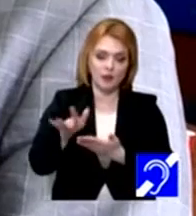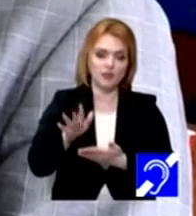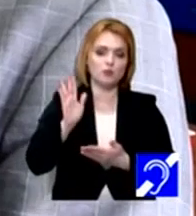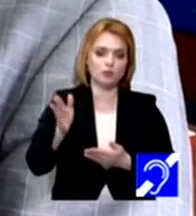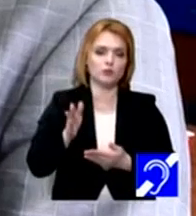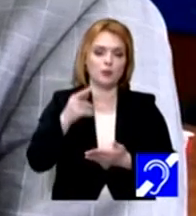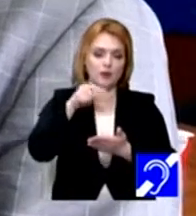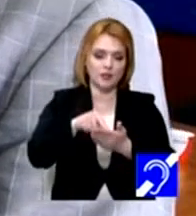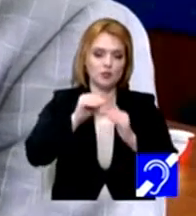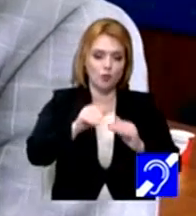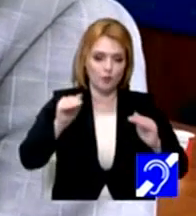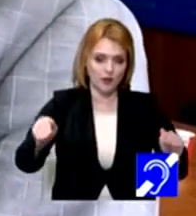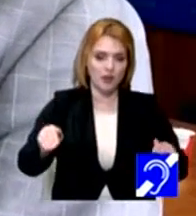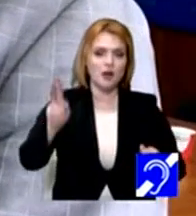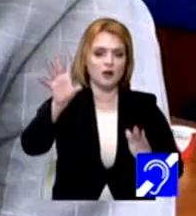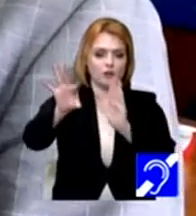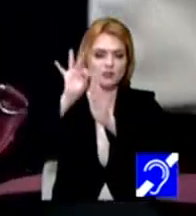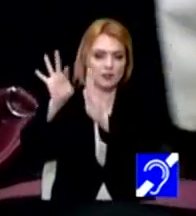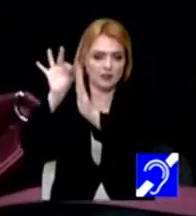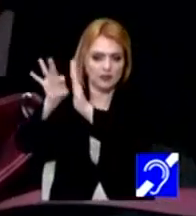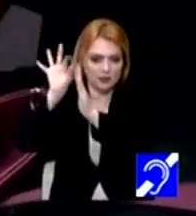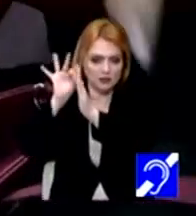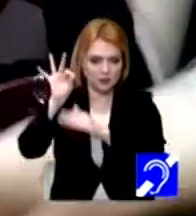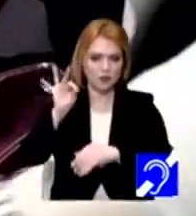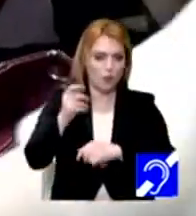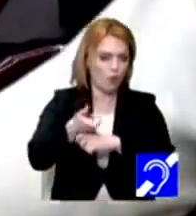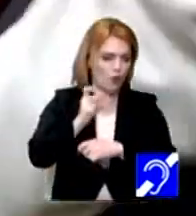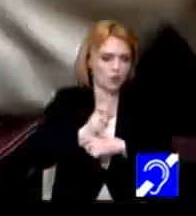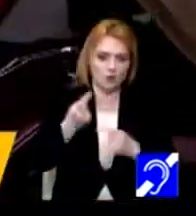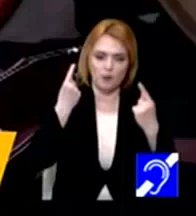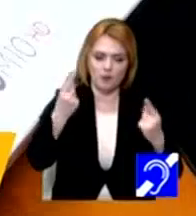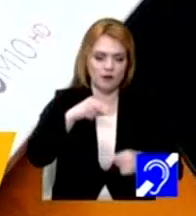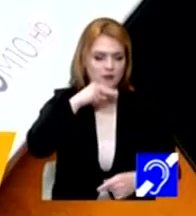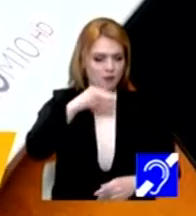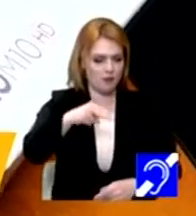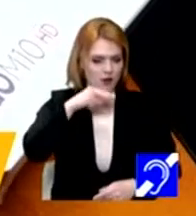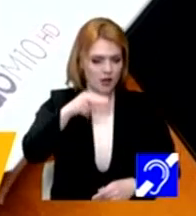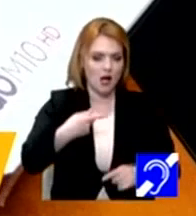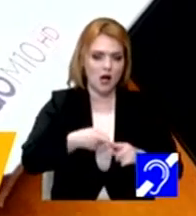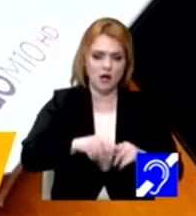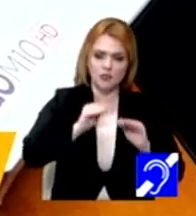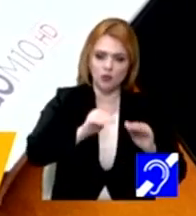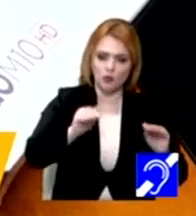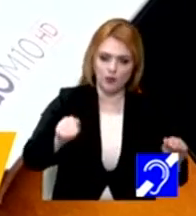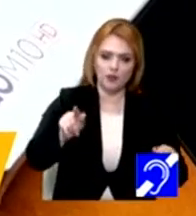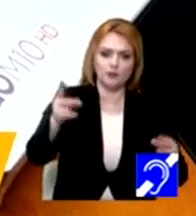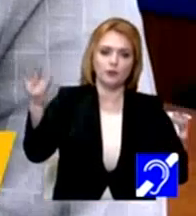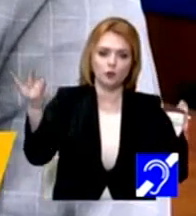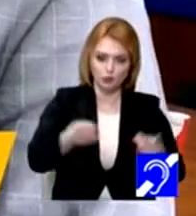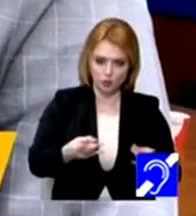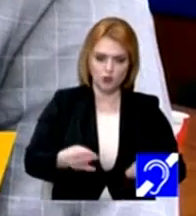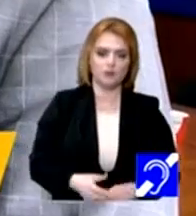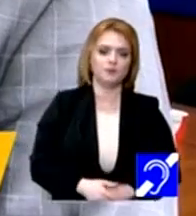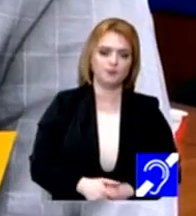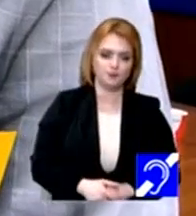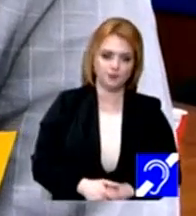copiii care au fost selectați cu foarte mare prudență. Acești copii au necesitate cea mai mare